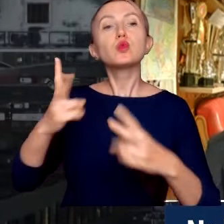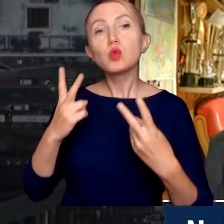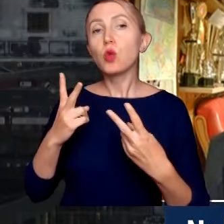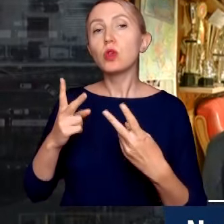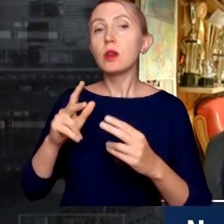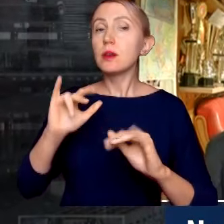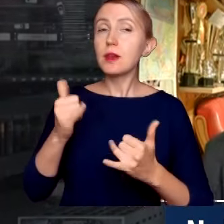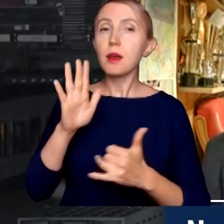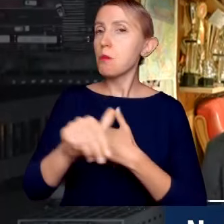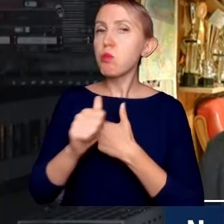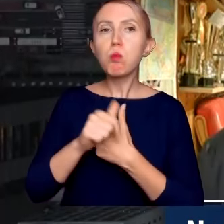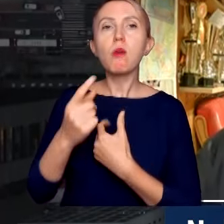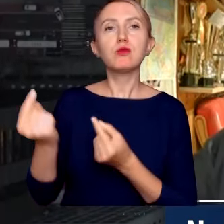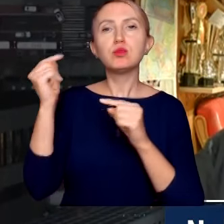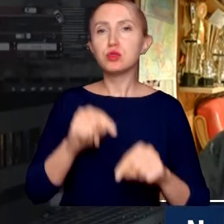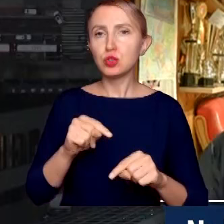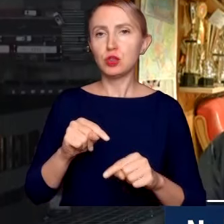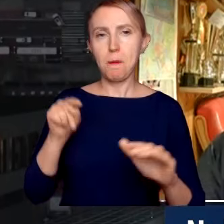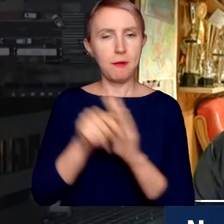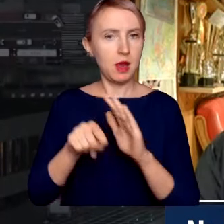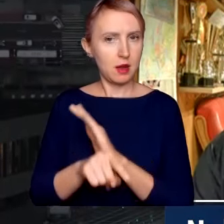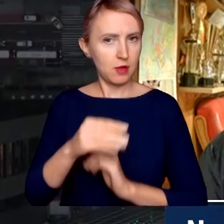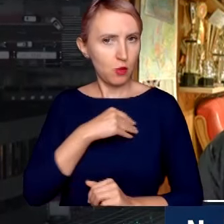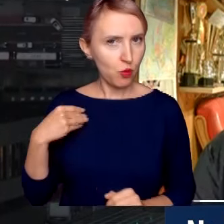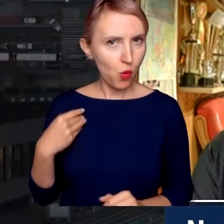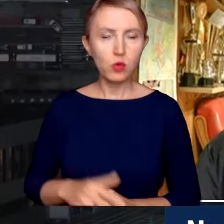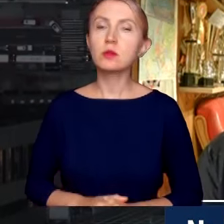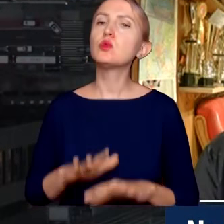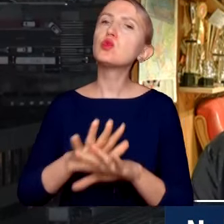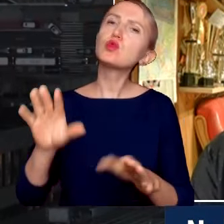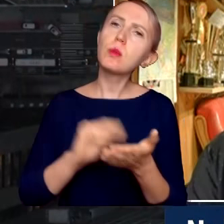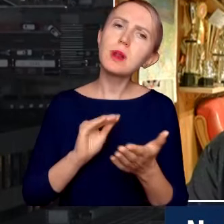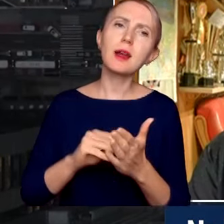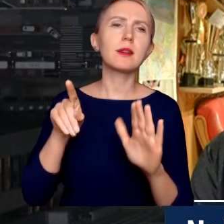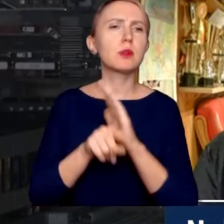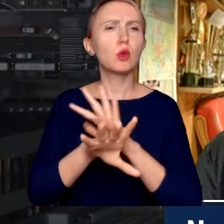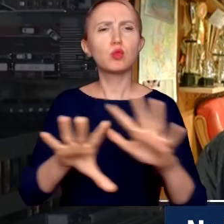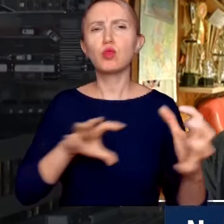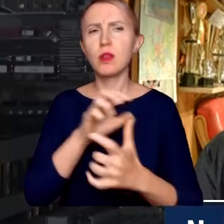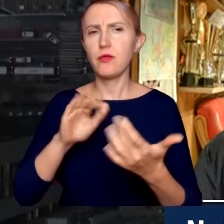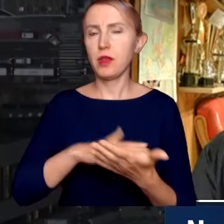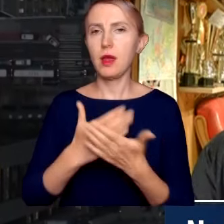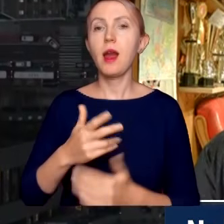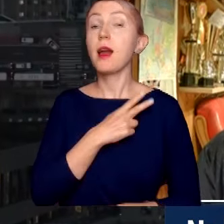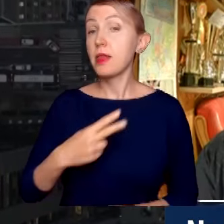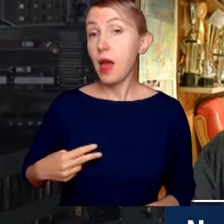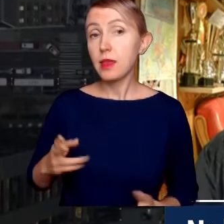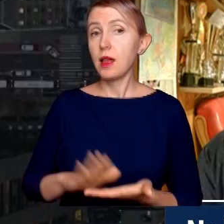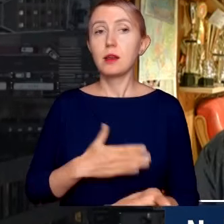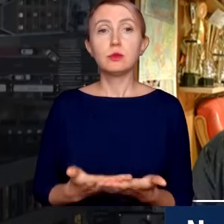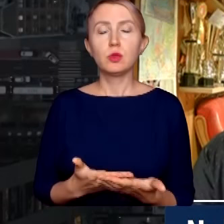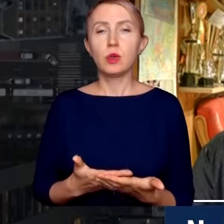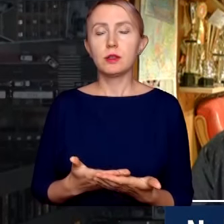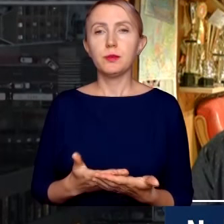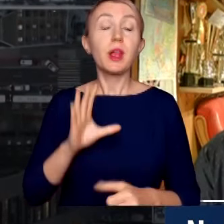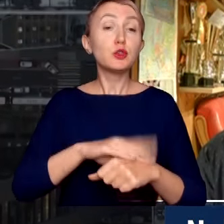z jakich powodów jest migrantem. Jest wiele dobrych praktyk migracyjnych na świecie, na przykład Kanada. I